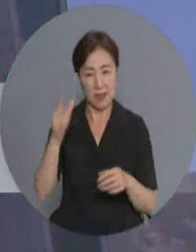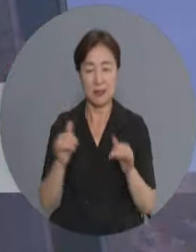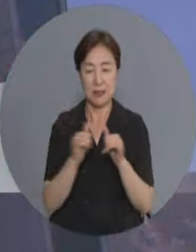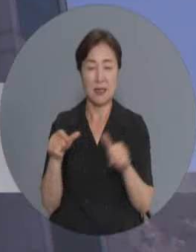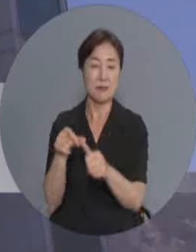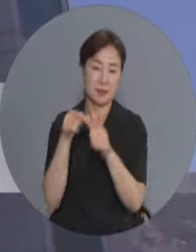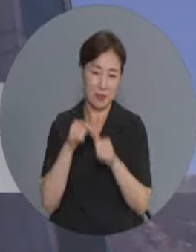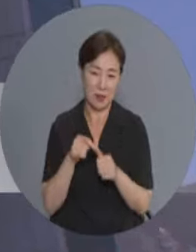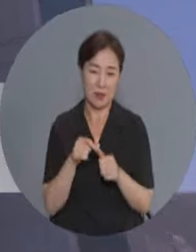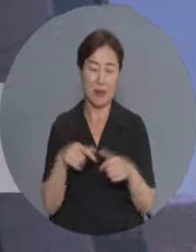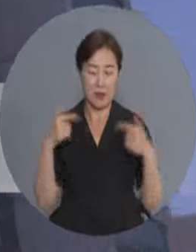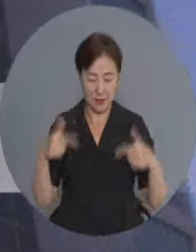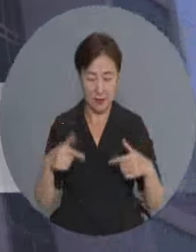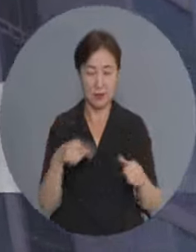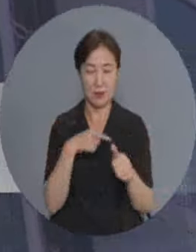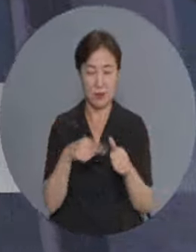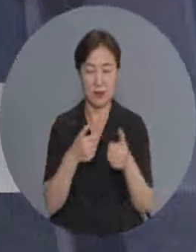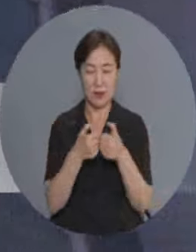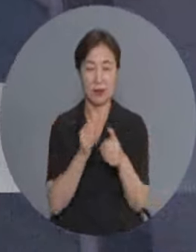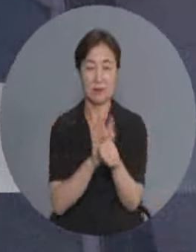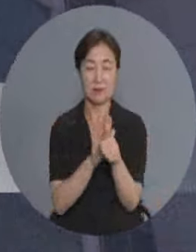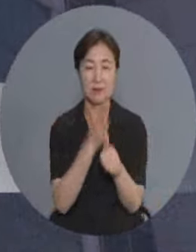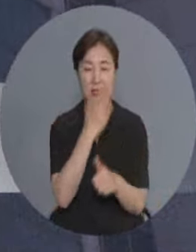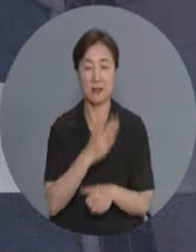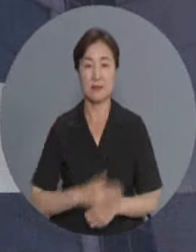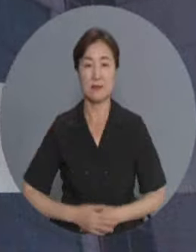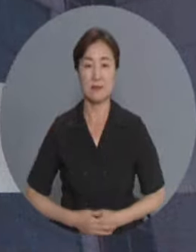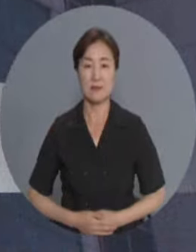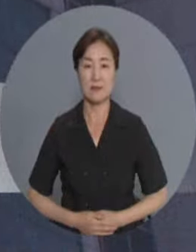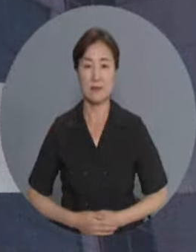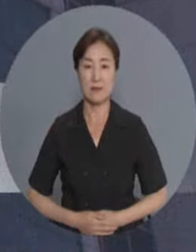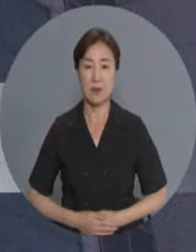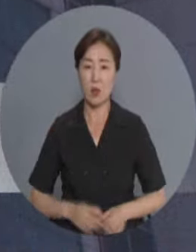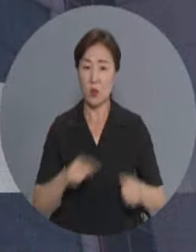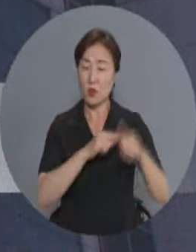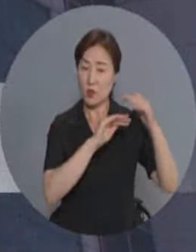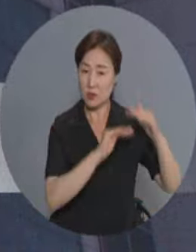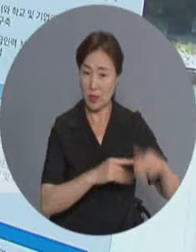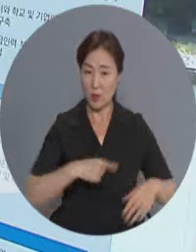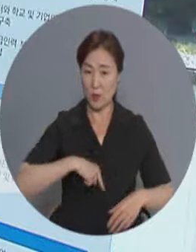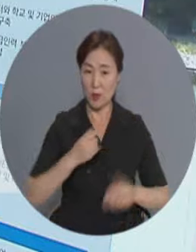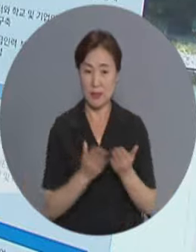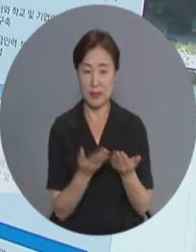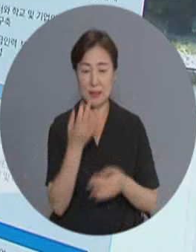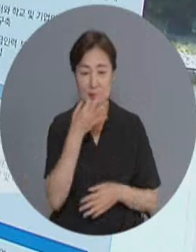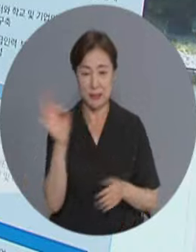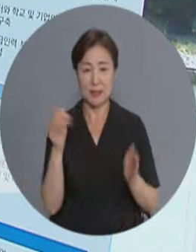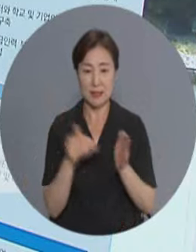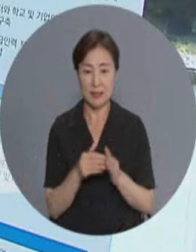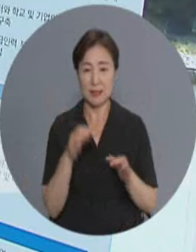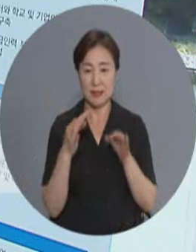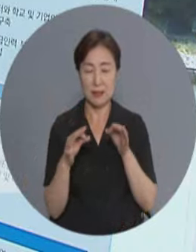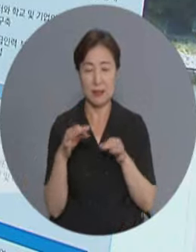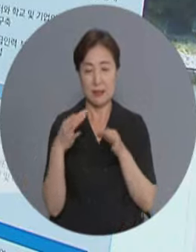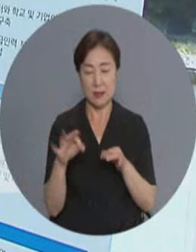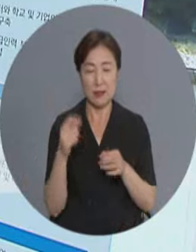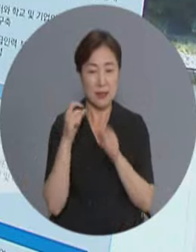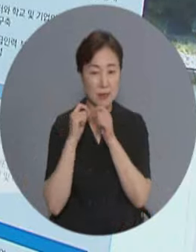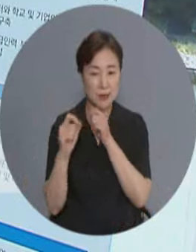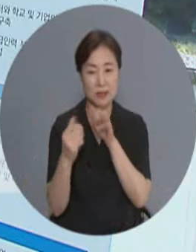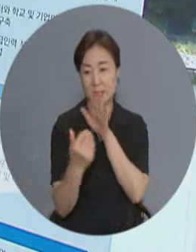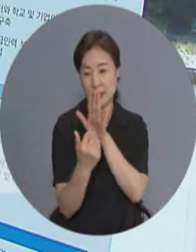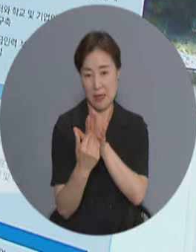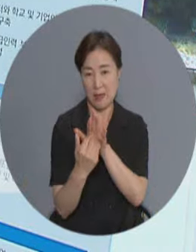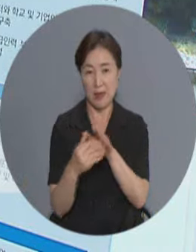언제든지 방문하면 교육과 상담을 받을 수 있습니다. 교육 내용은 본인 인증과 금융 피싱 예방, 생성형